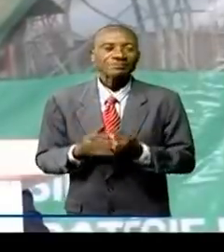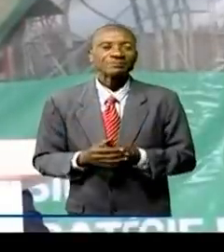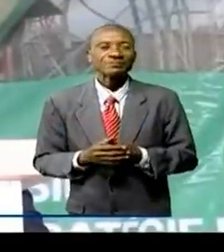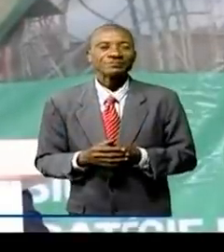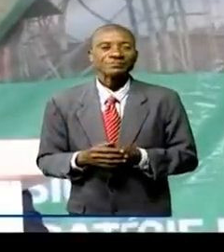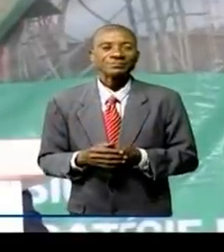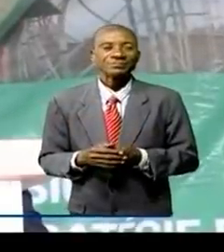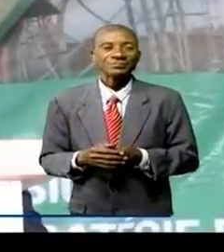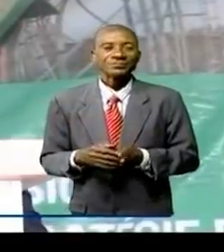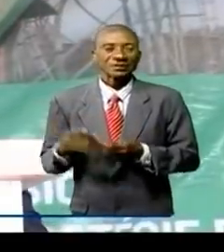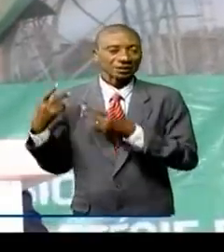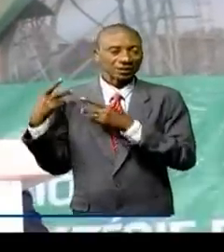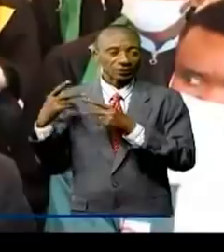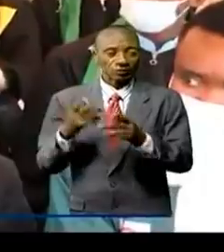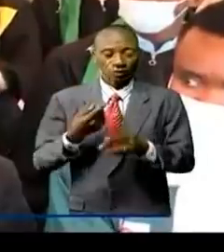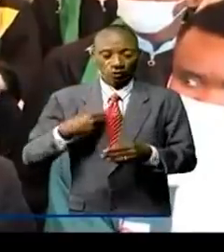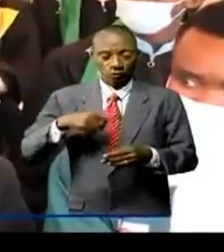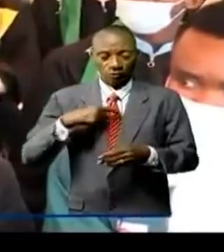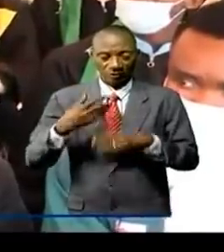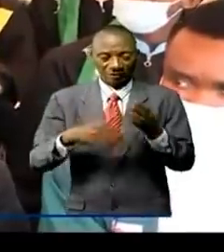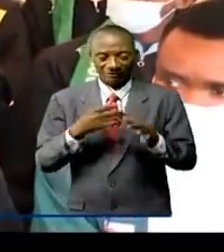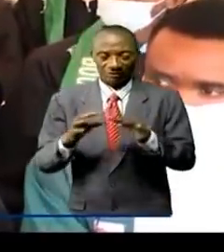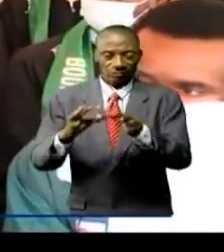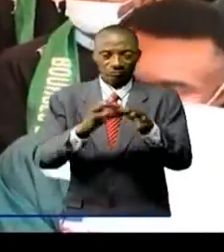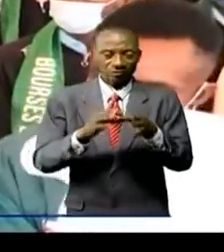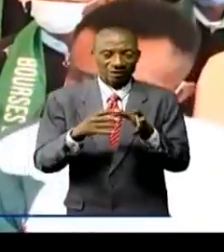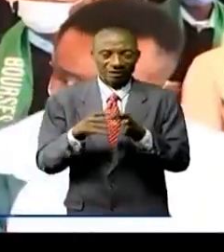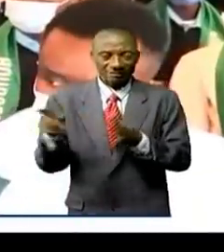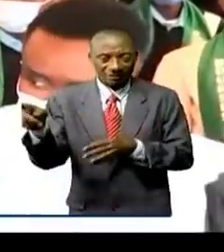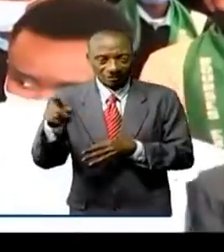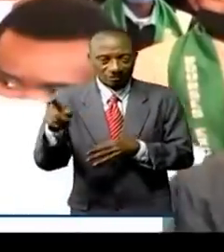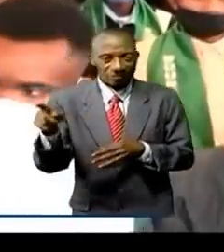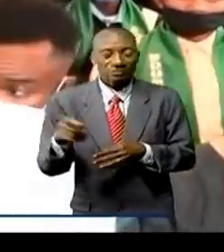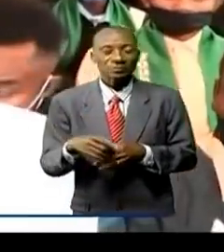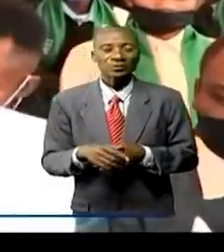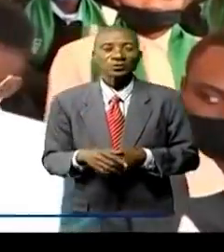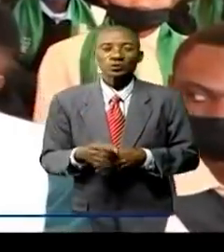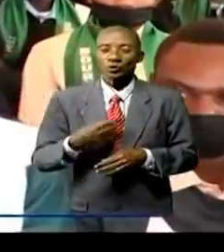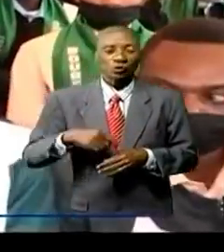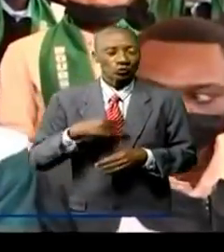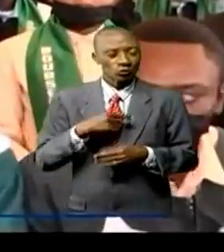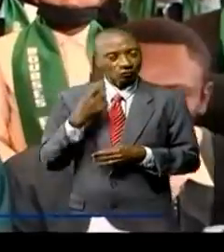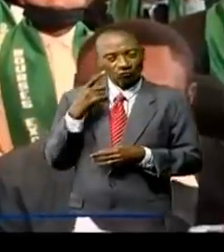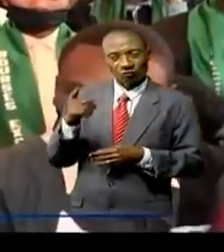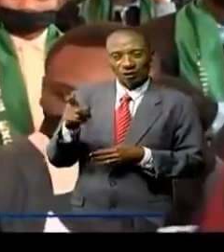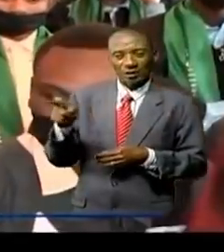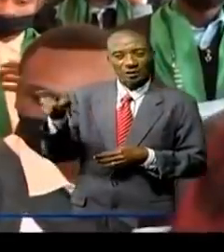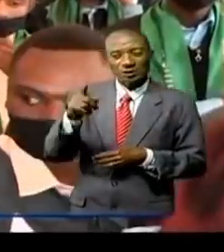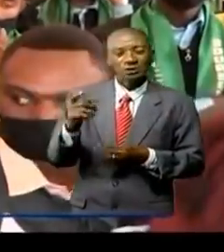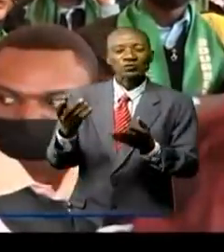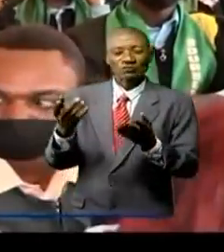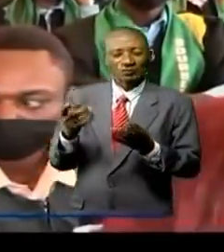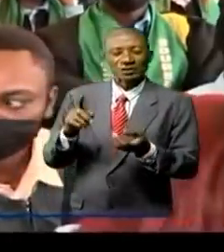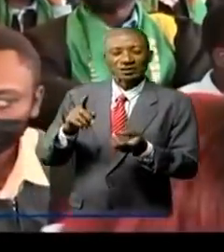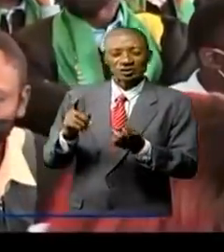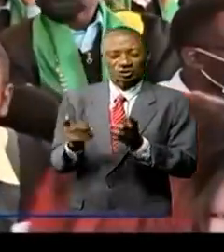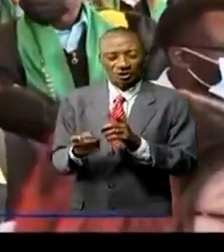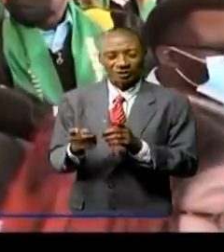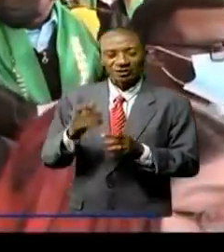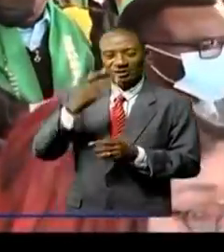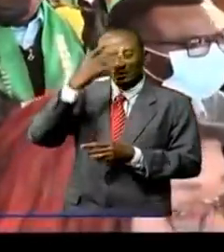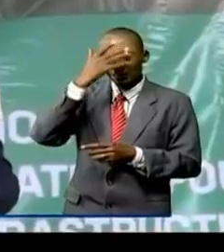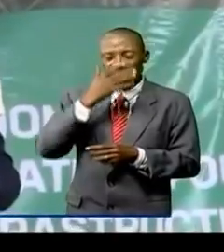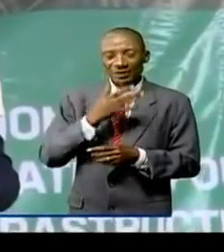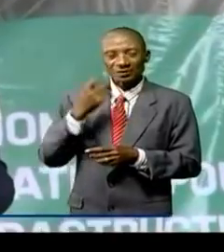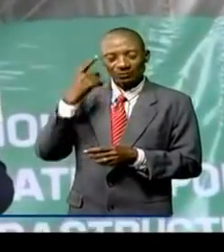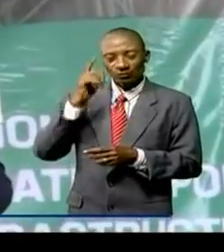en train de travailler avec eux, nous sentons qu'ils sont en train de vouloir changer l'image de notre